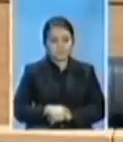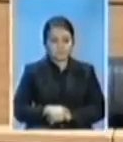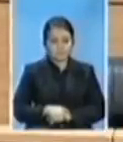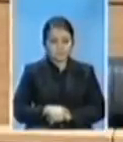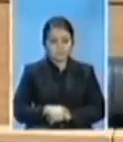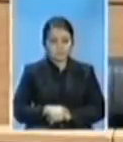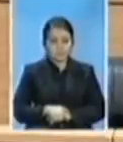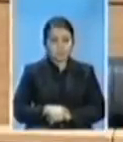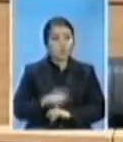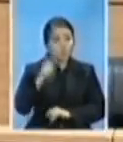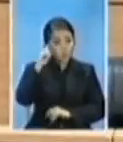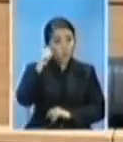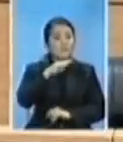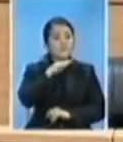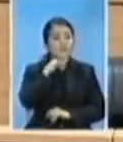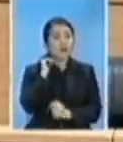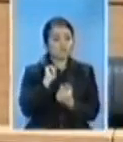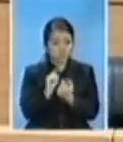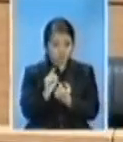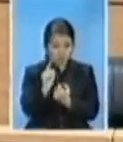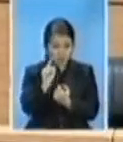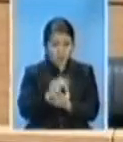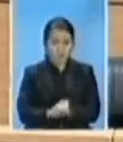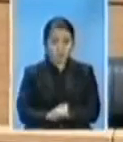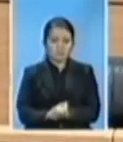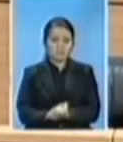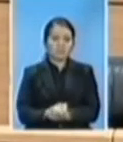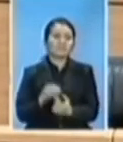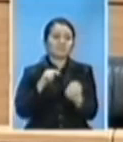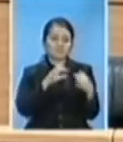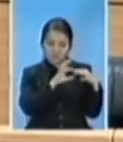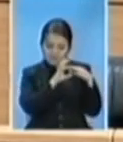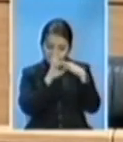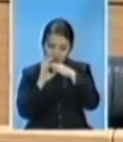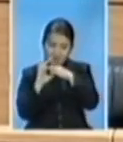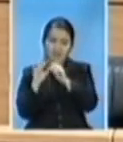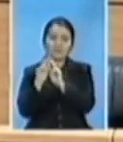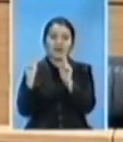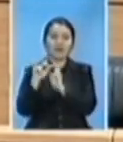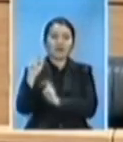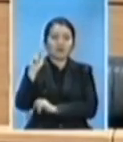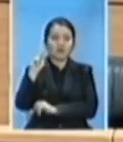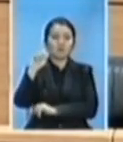ท่านรู้หรือเปล่าว่าบาปของท่านมาถึงไหนมาถึงกสทช.ครับ